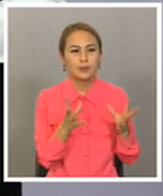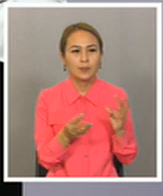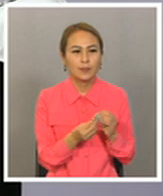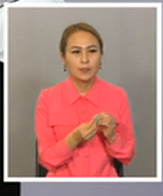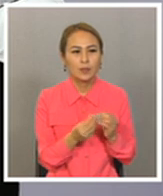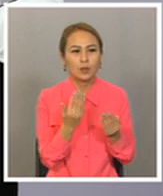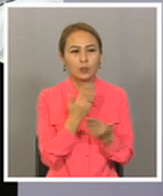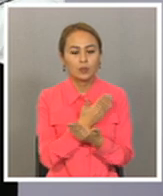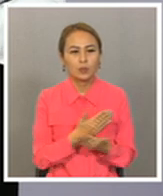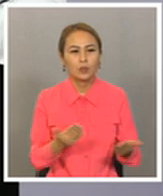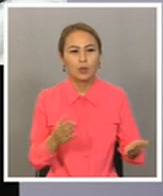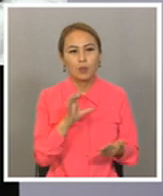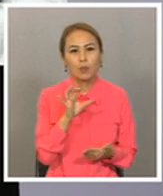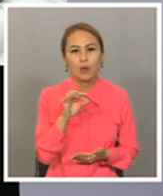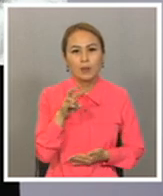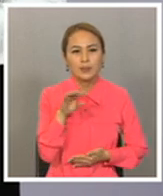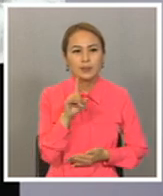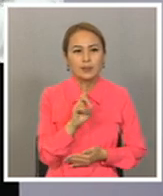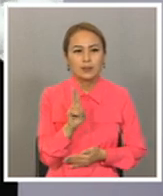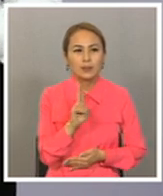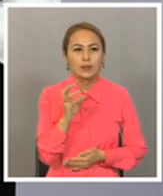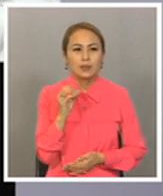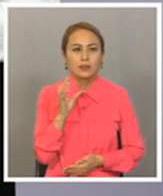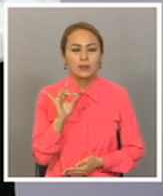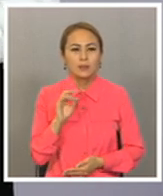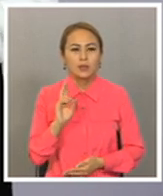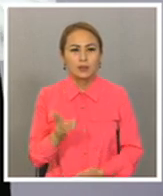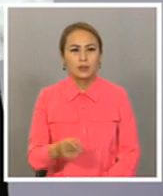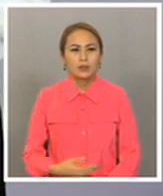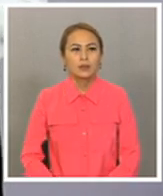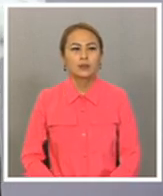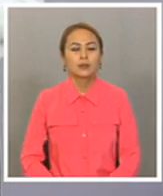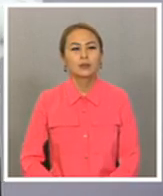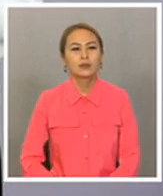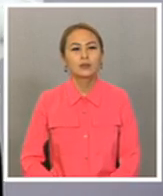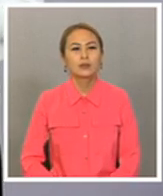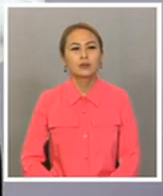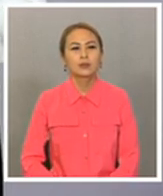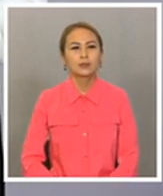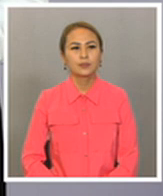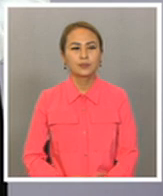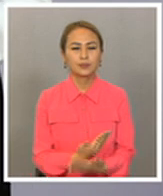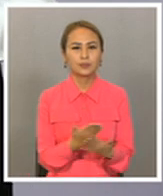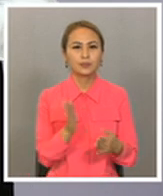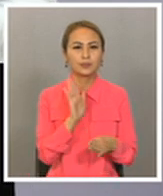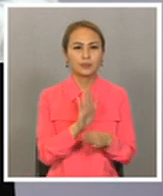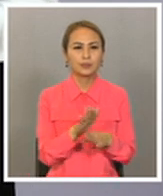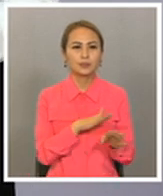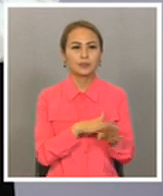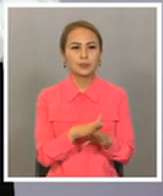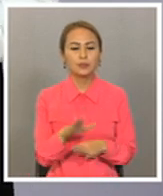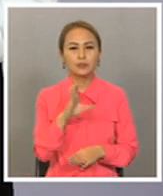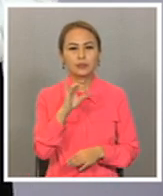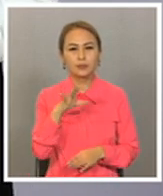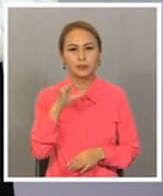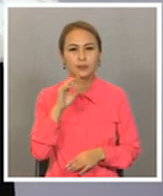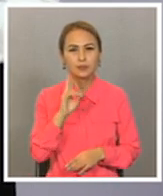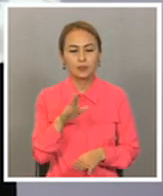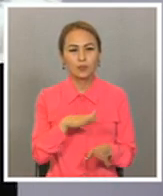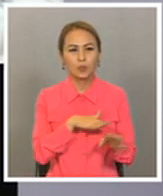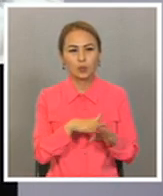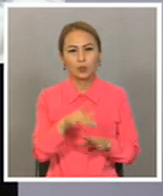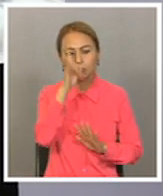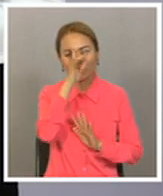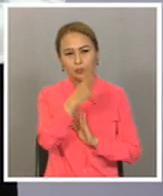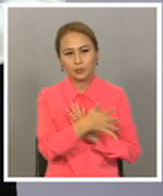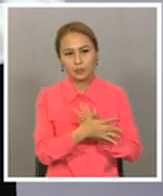бұл болымсыздық есімдігі. Міне, оқушылар, біз бұл тапсырманы орындау арқылы есімдікті толық түсінді